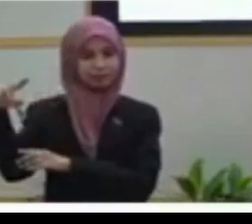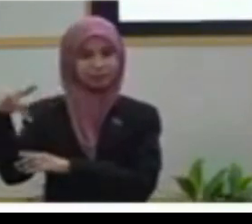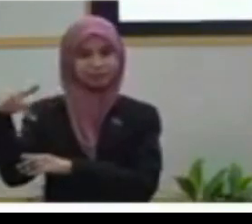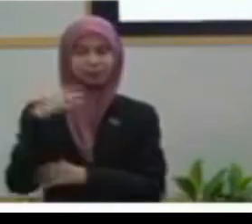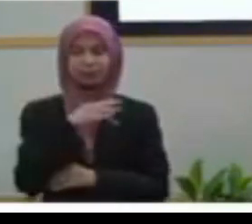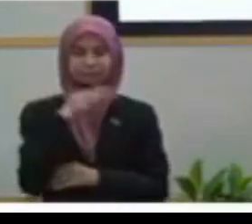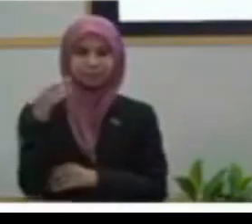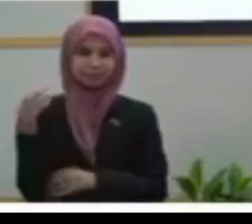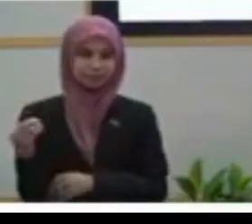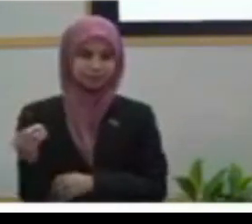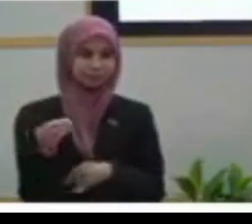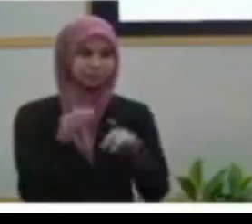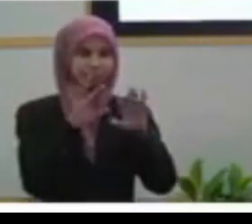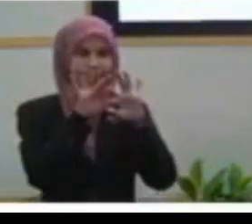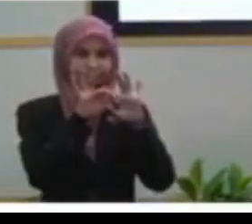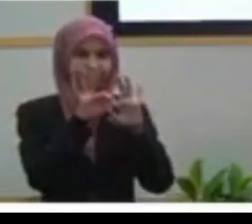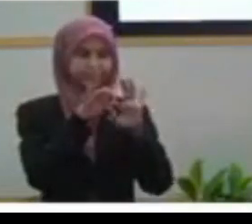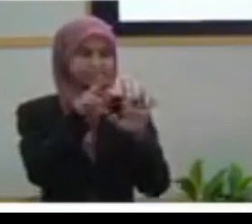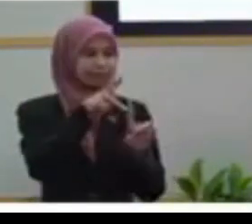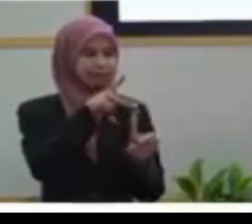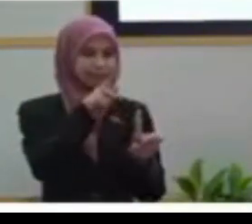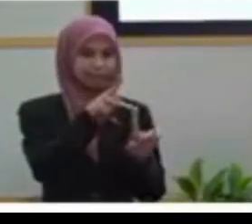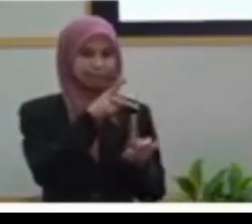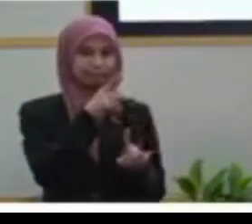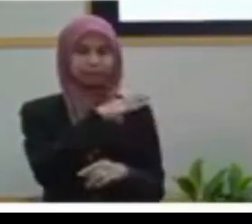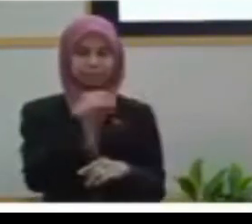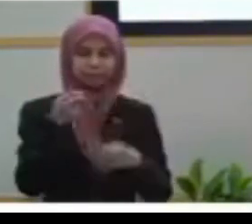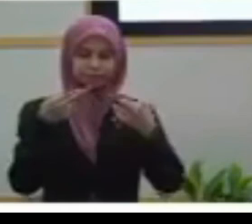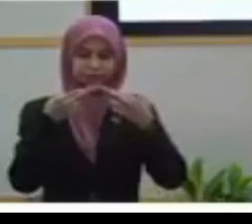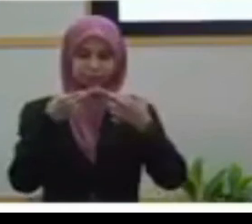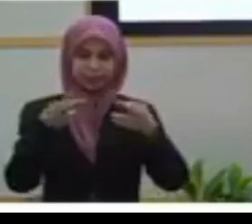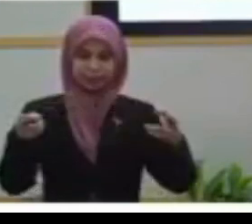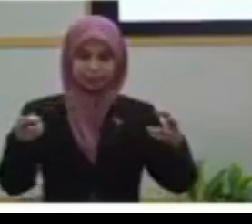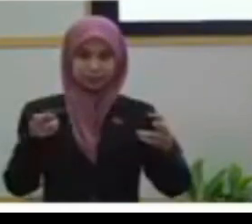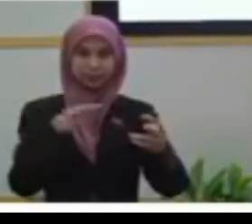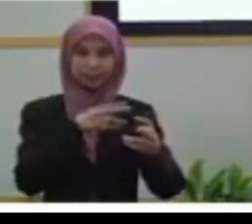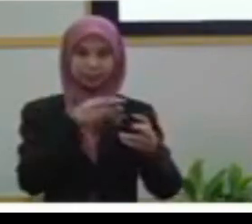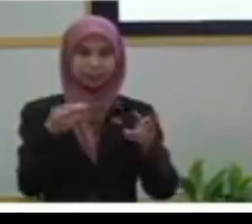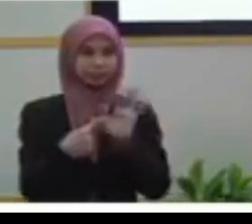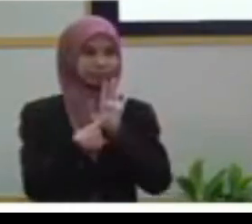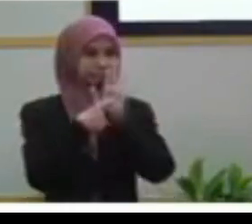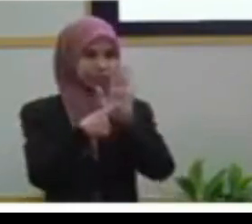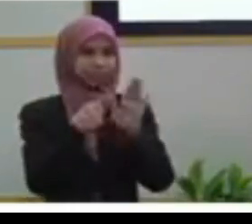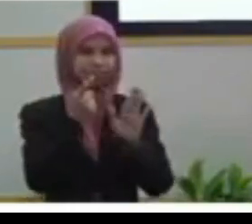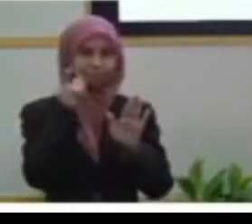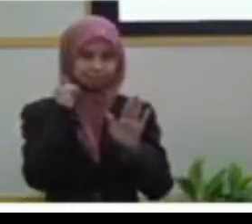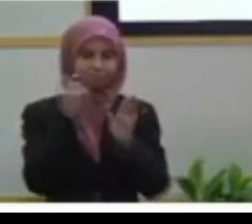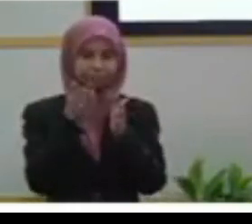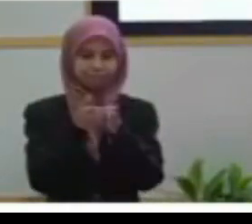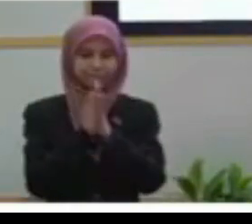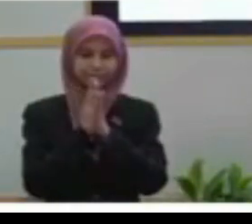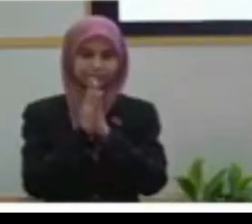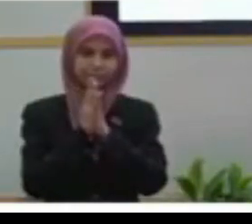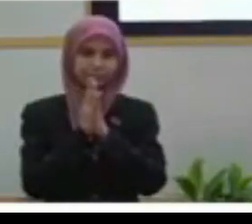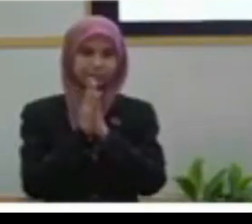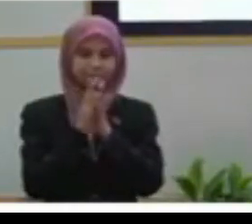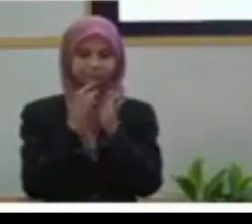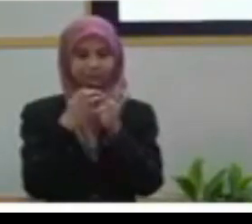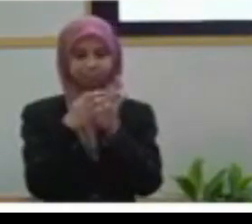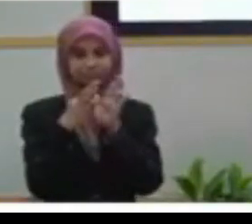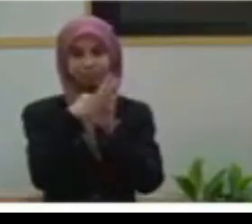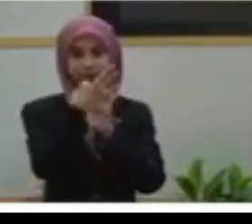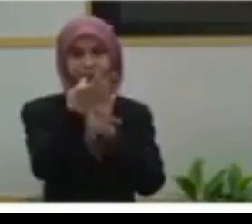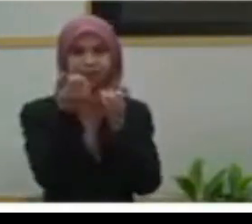Perai dan Persatuan Diorang Pekak Pulau Pinang serta pelancaran dan tercurul permohonan pelekat kenderaan percuma OKU